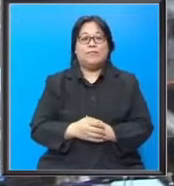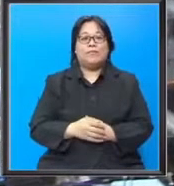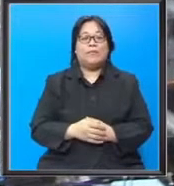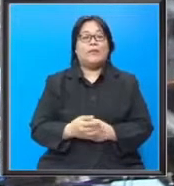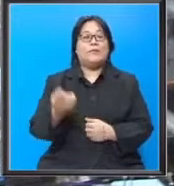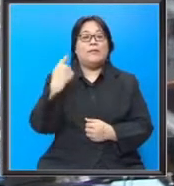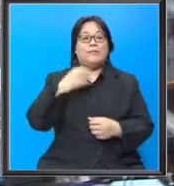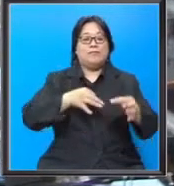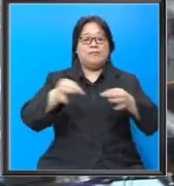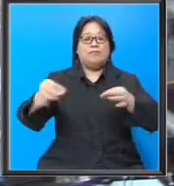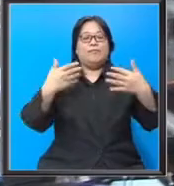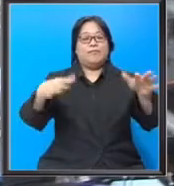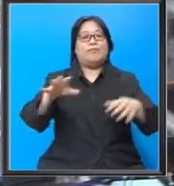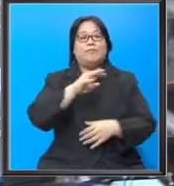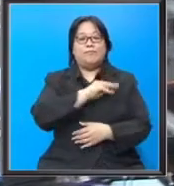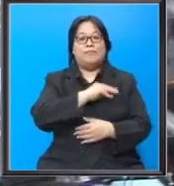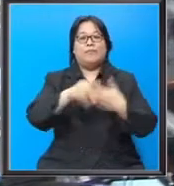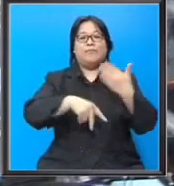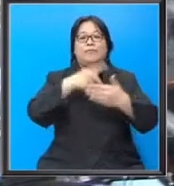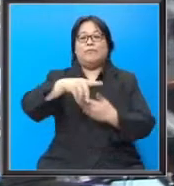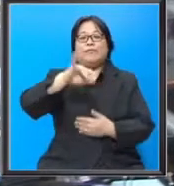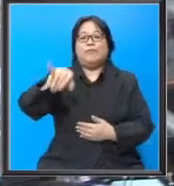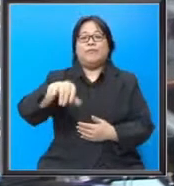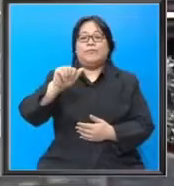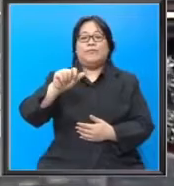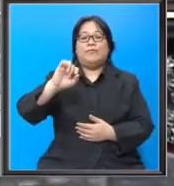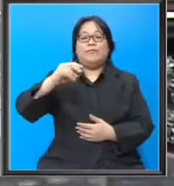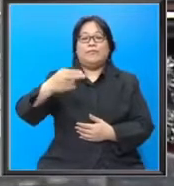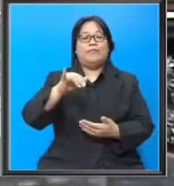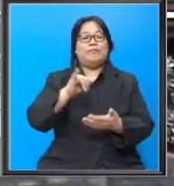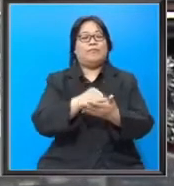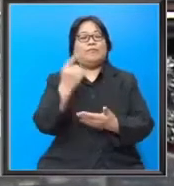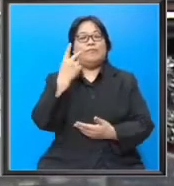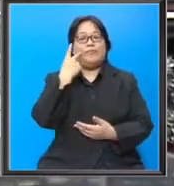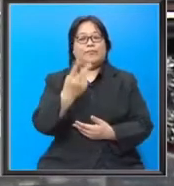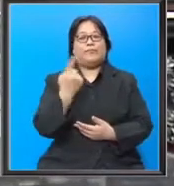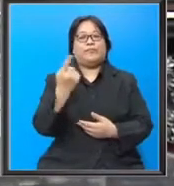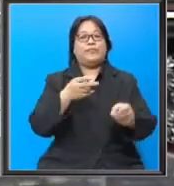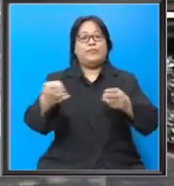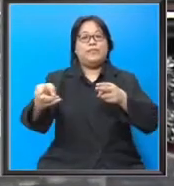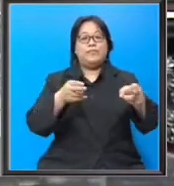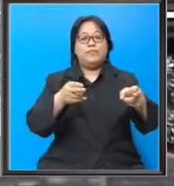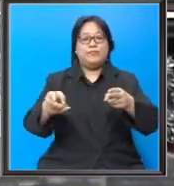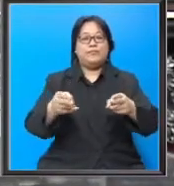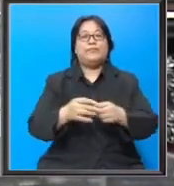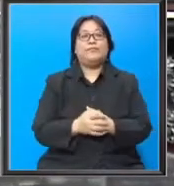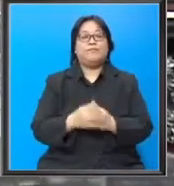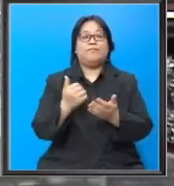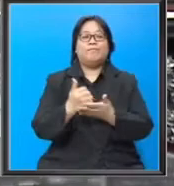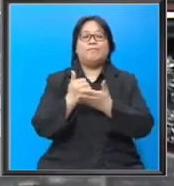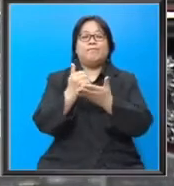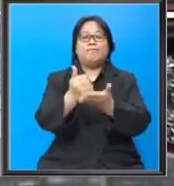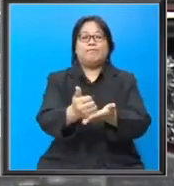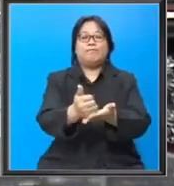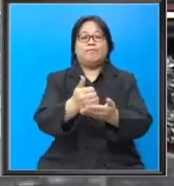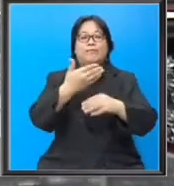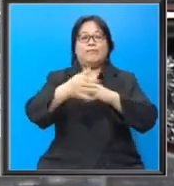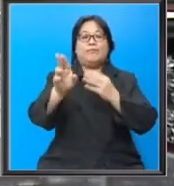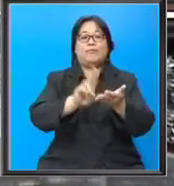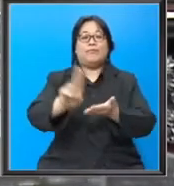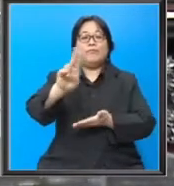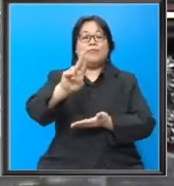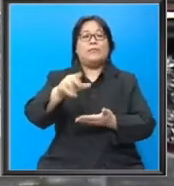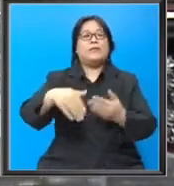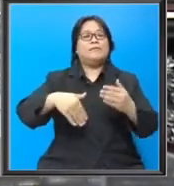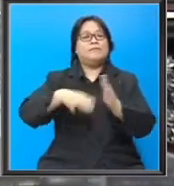dijelaskan oleh menteri tadi program gagah ini dilihat sebagai salah satu so untuk membantu gra2